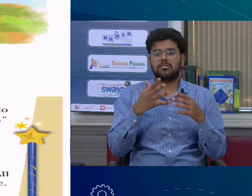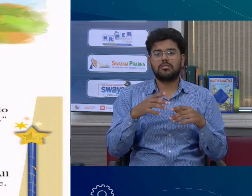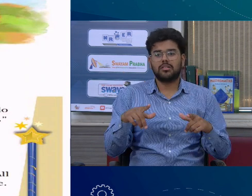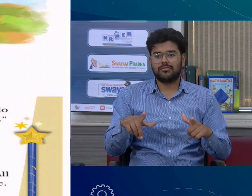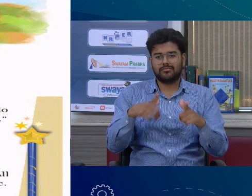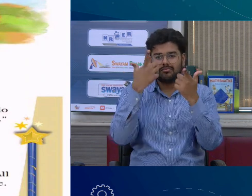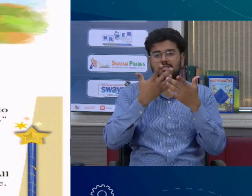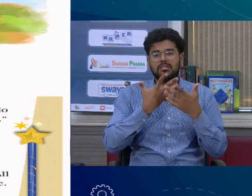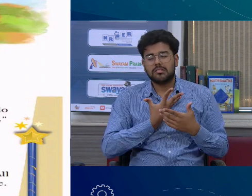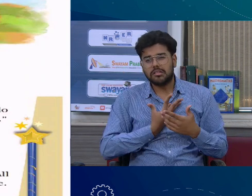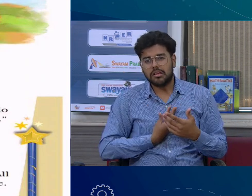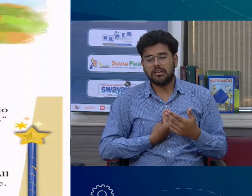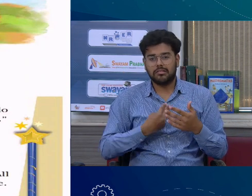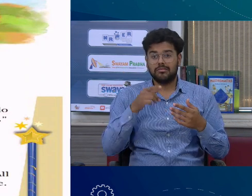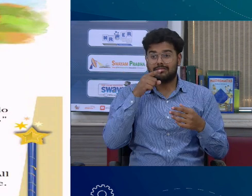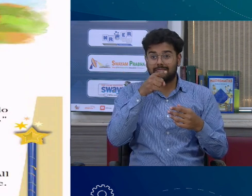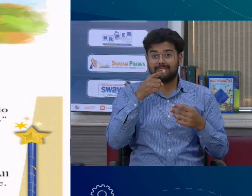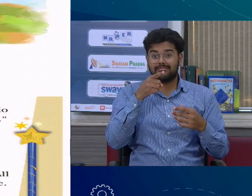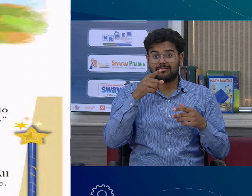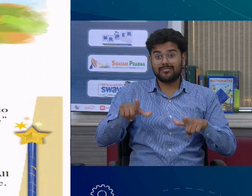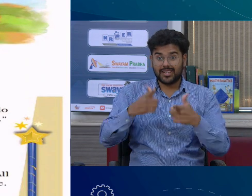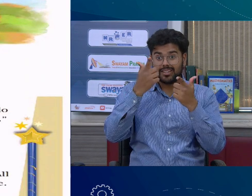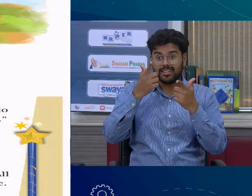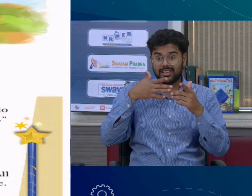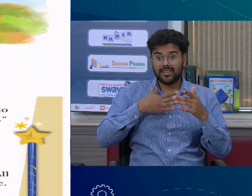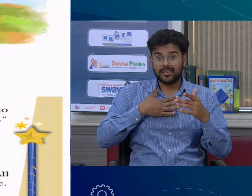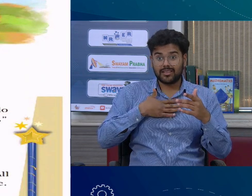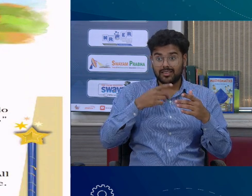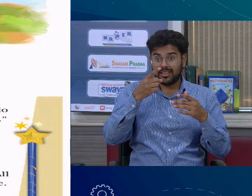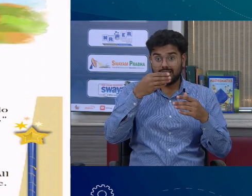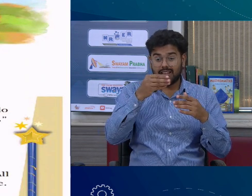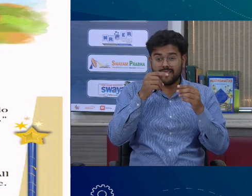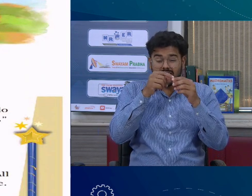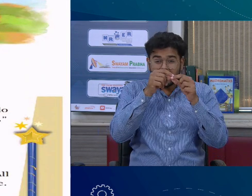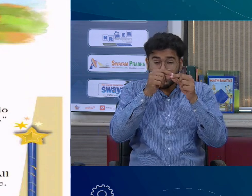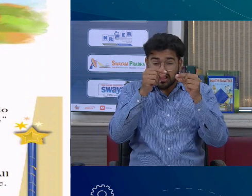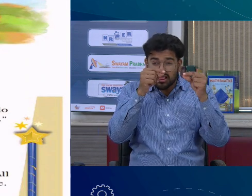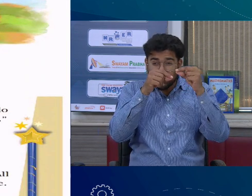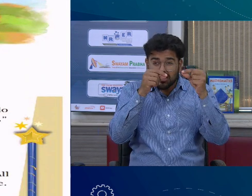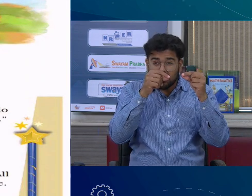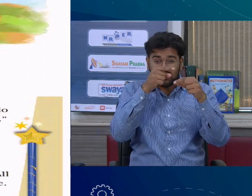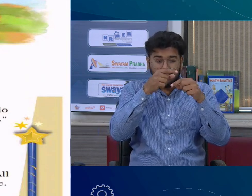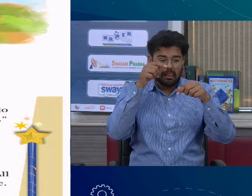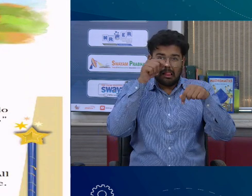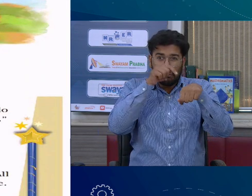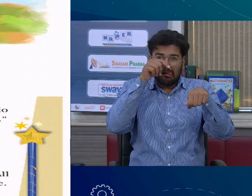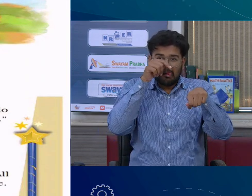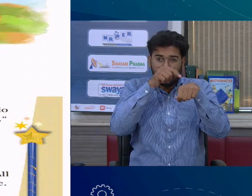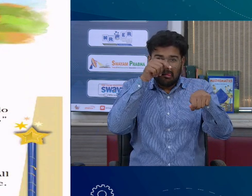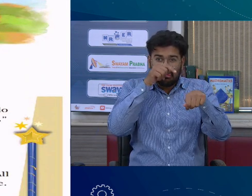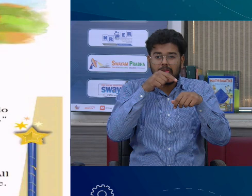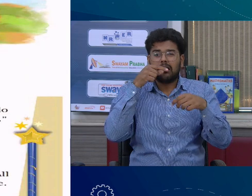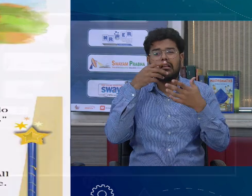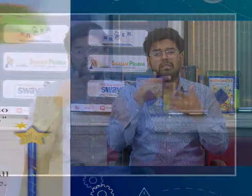था इसके जो पत्ते आप देखेंगे तो ये थोड़े से शार्प हैं, एजेस इसके शार्प हैं, तो ये चुभता है इसलिए कोई